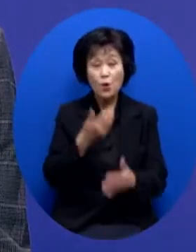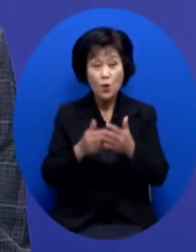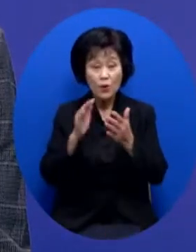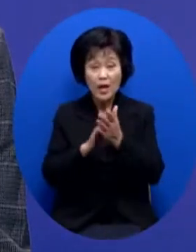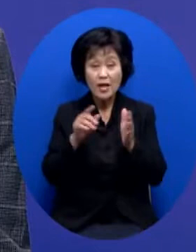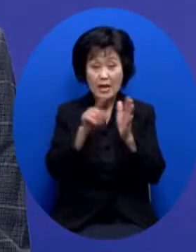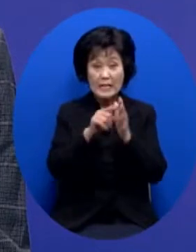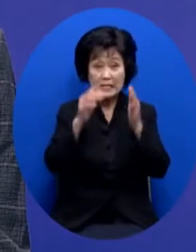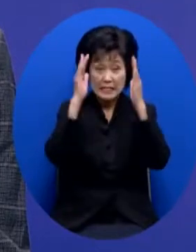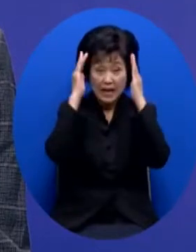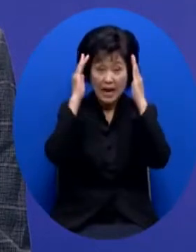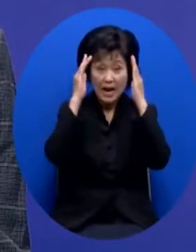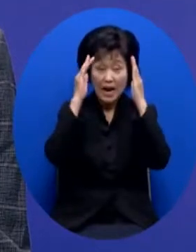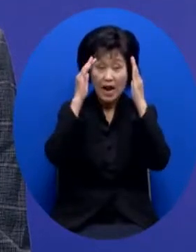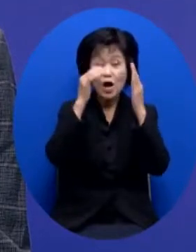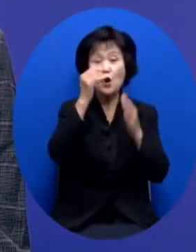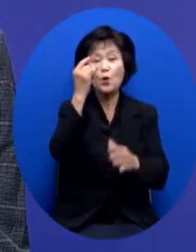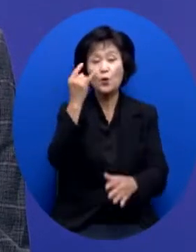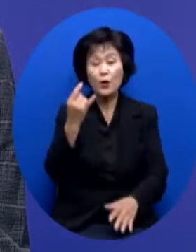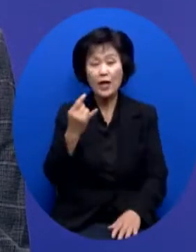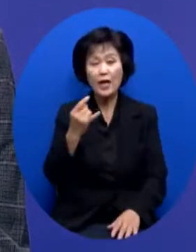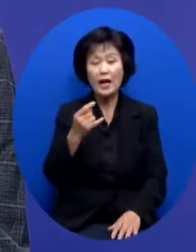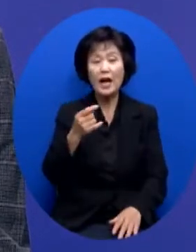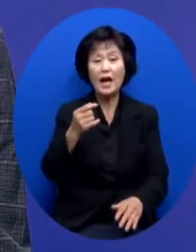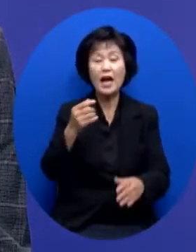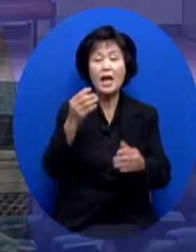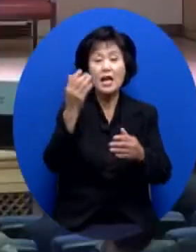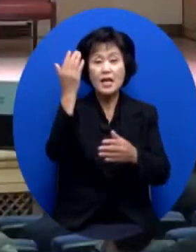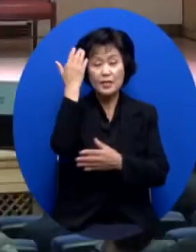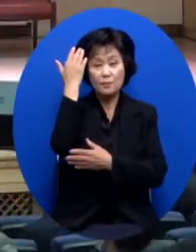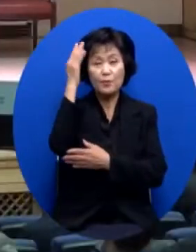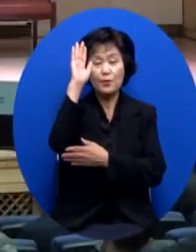한국개혁신학회가 54차 학술심포지엄을 개최했습니다.